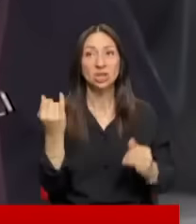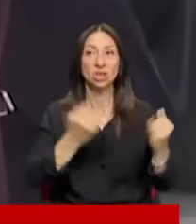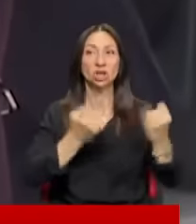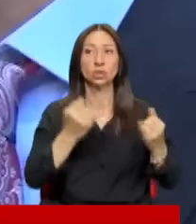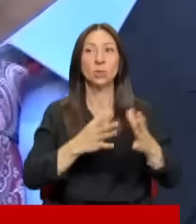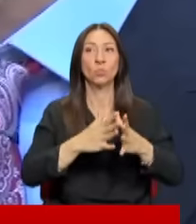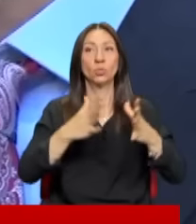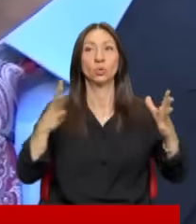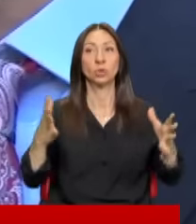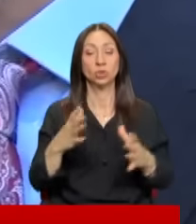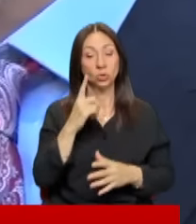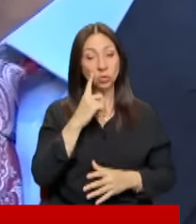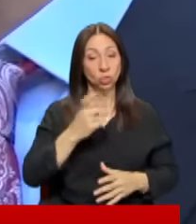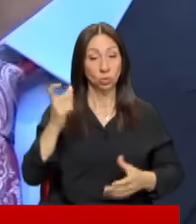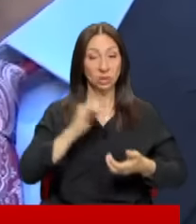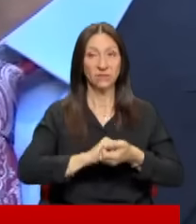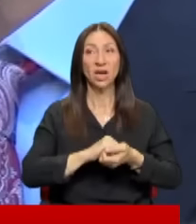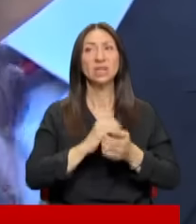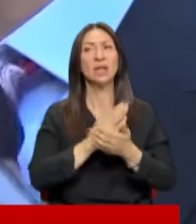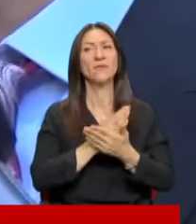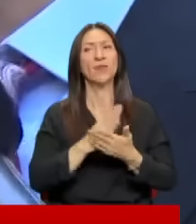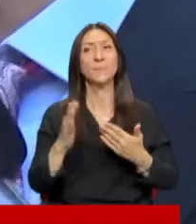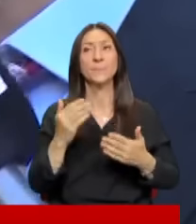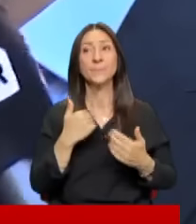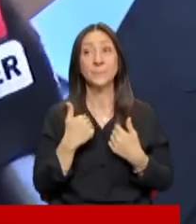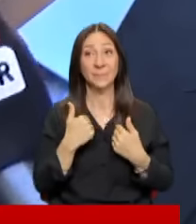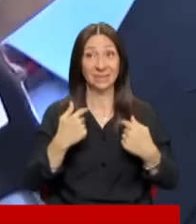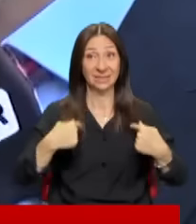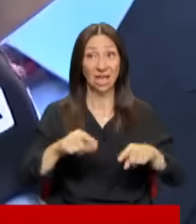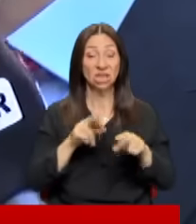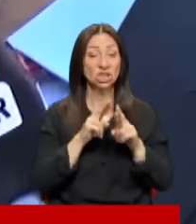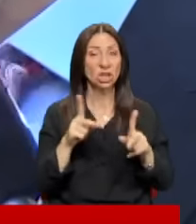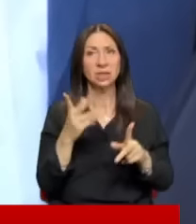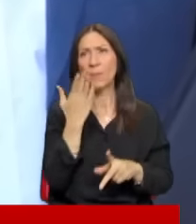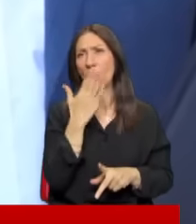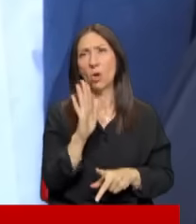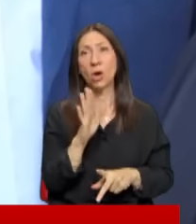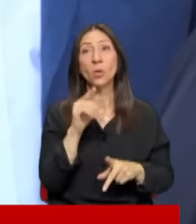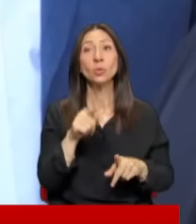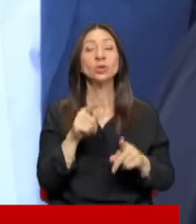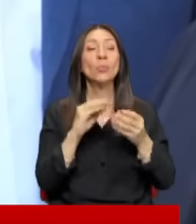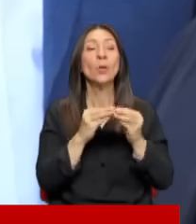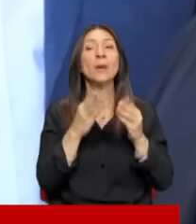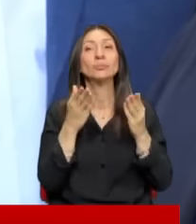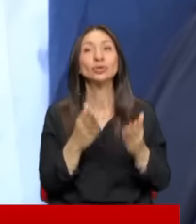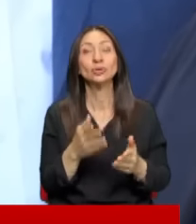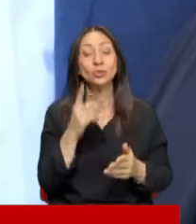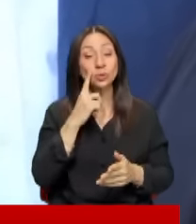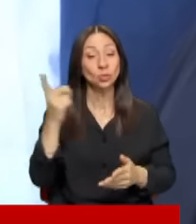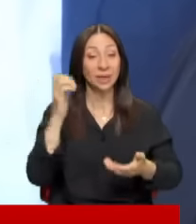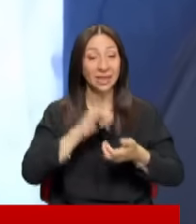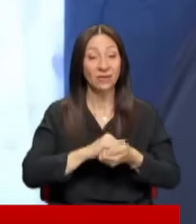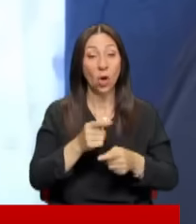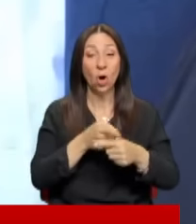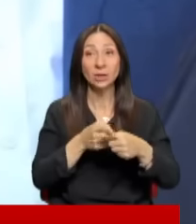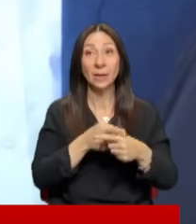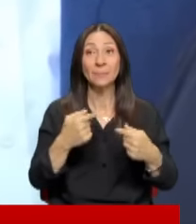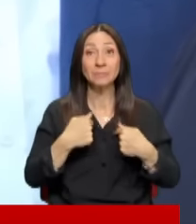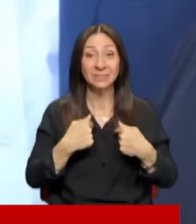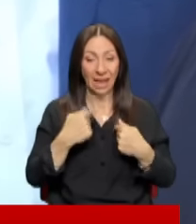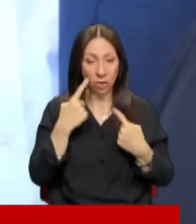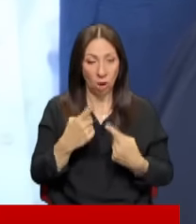tartışmayı büyüttü. Cumhur İttifakı devam edecektir. Bizde çatlama olmaz. Burada sorun şu ki Cumhur İttifakı'nın ortakları